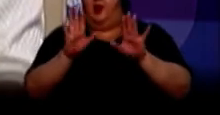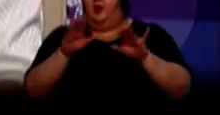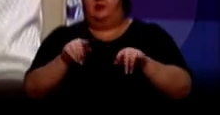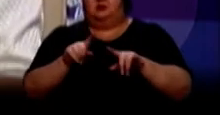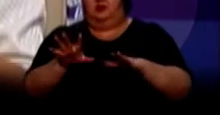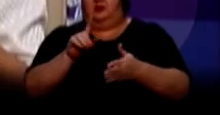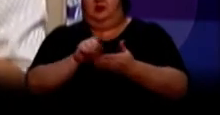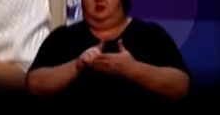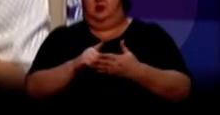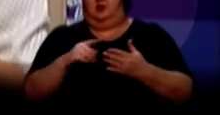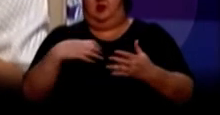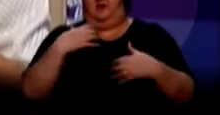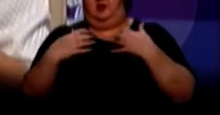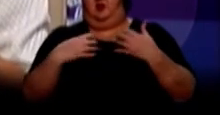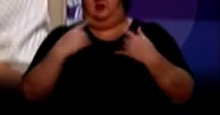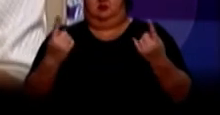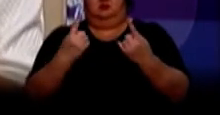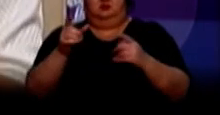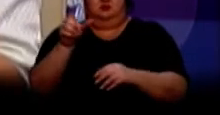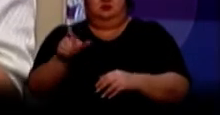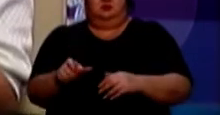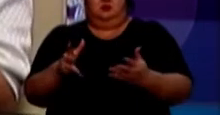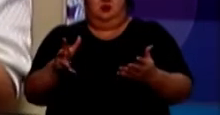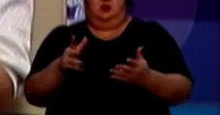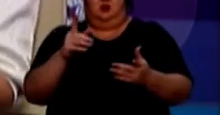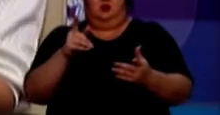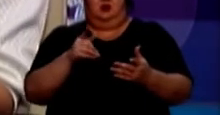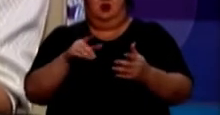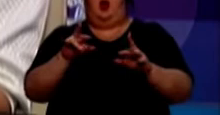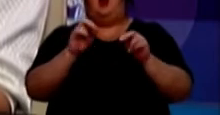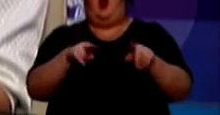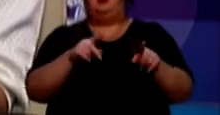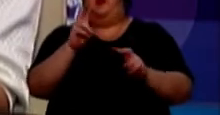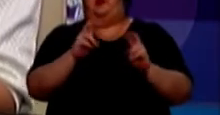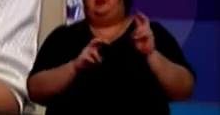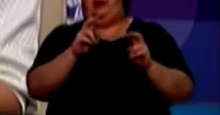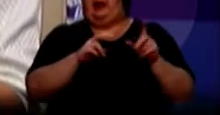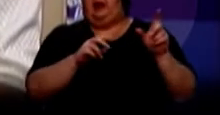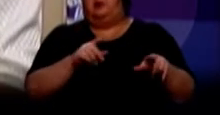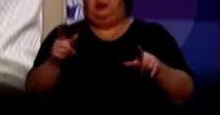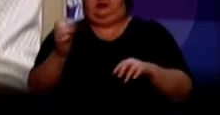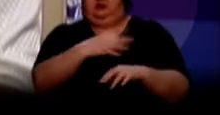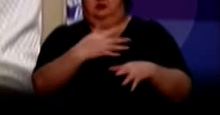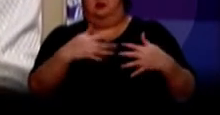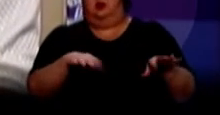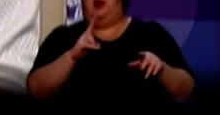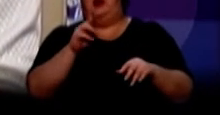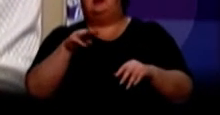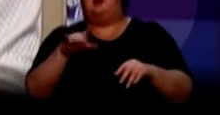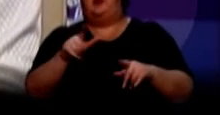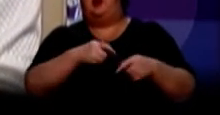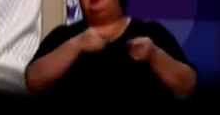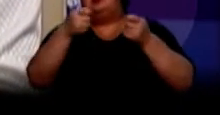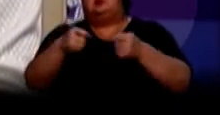хвилювати пересічного полтавця. Власне, логістика, як ці підприємці, чи як КТП 1628